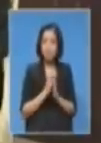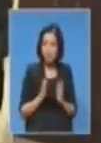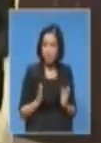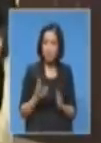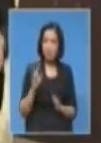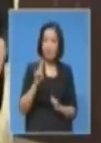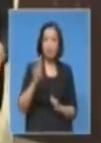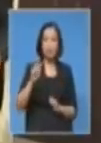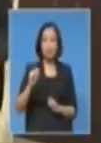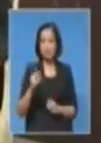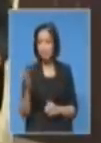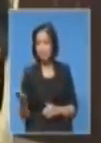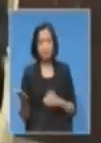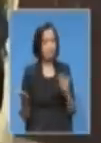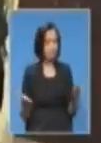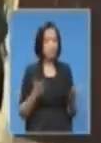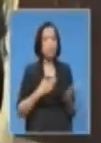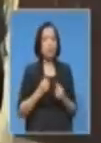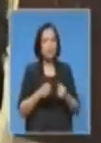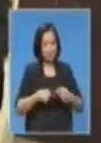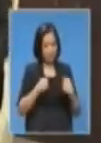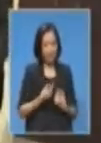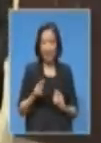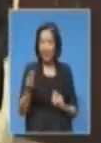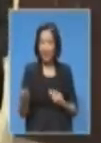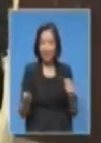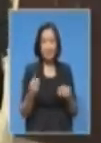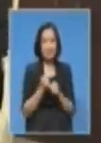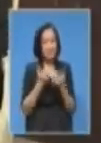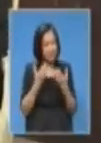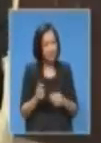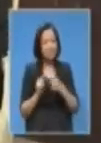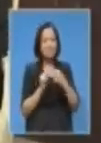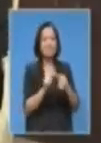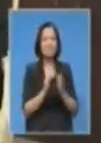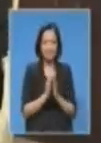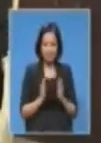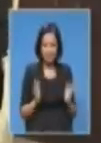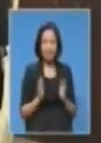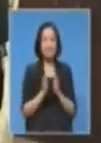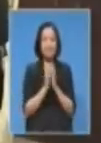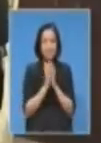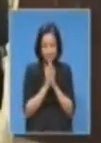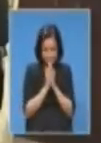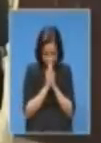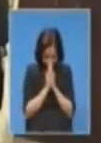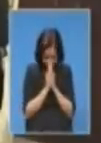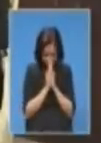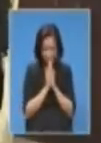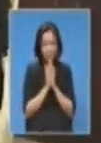ฐมนตรีทั้งสองท่านแล้วขอเป็นกำลังใจขอให้ทำงานหนักอย่างนี้ต่อไปอีกครับขอบคุณมากครับสวัสดีครับท่านผู้ชมครับ สวัสดีครับ